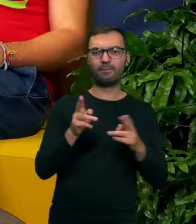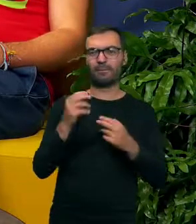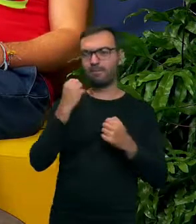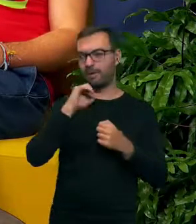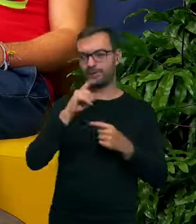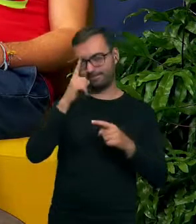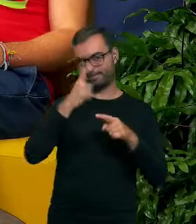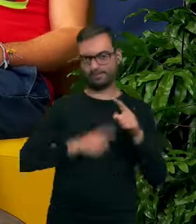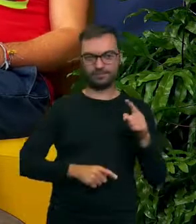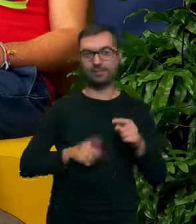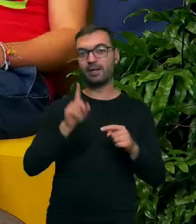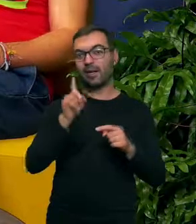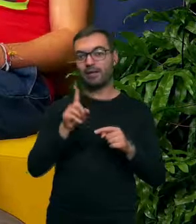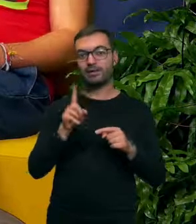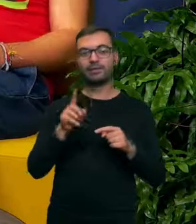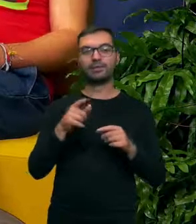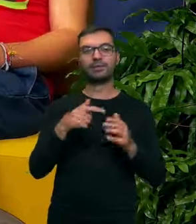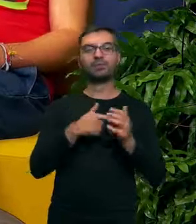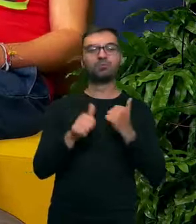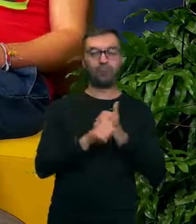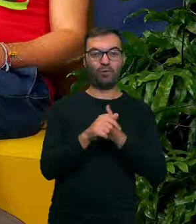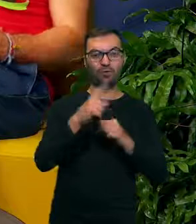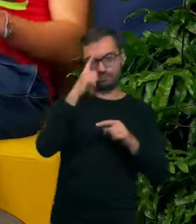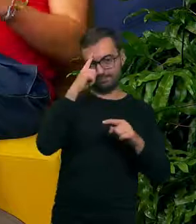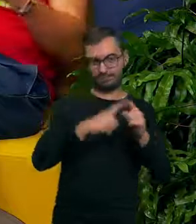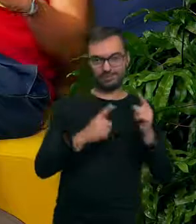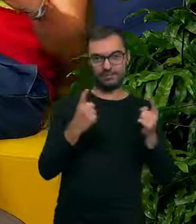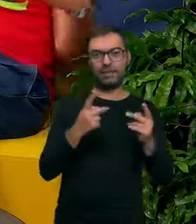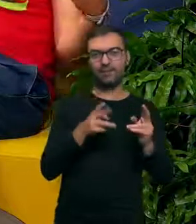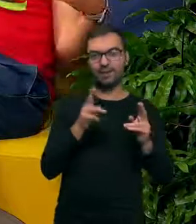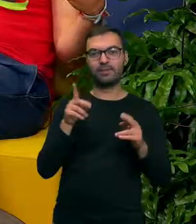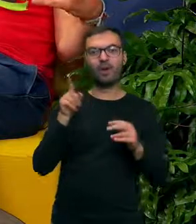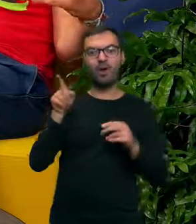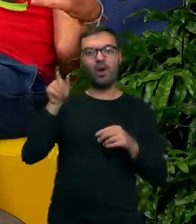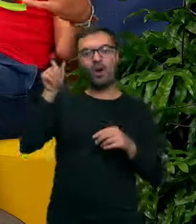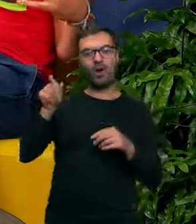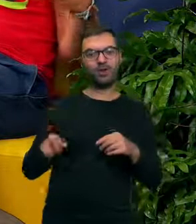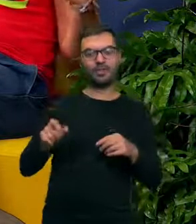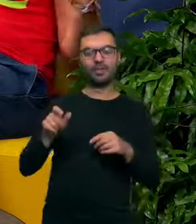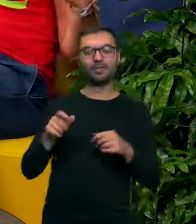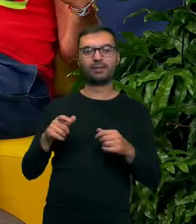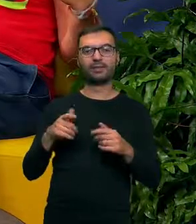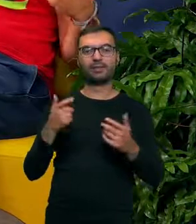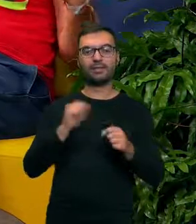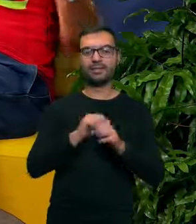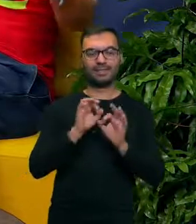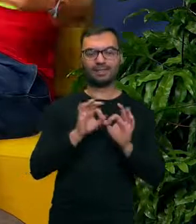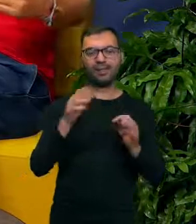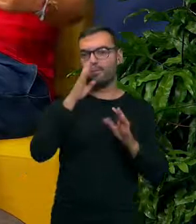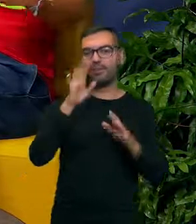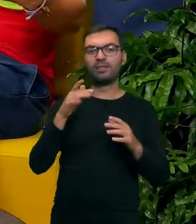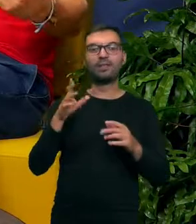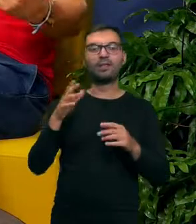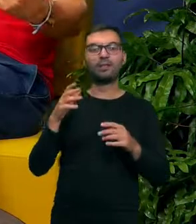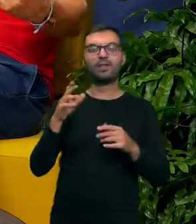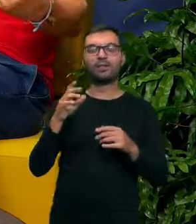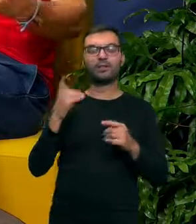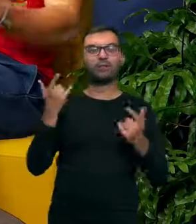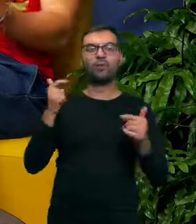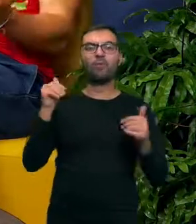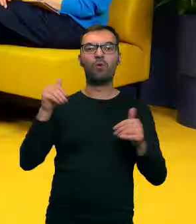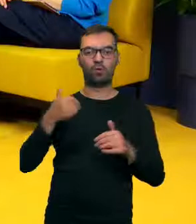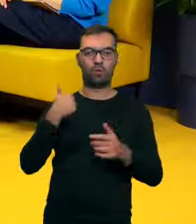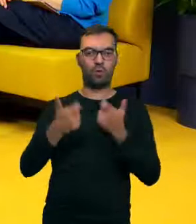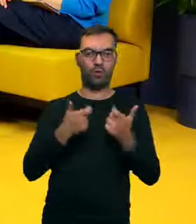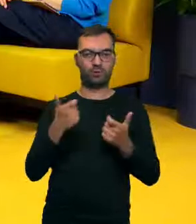bardzo radykalne, natomiast właśnie przez te momenty radykalne wydaje mi się, że ona jako postać się tak sankcjonuje, że pokazuje, jak daleko się można było posunąć z tym